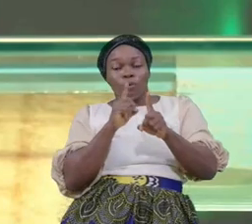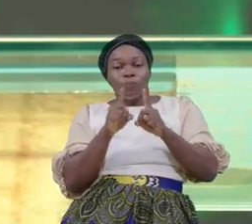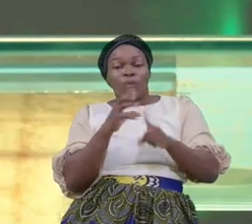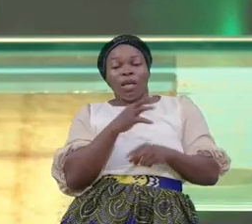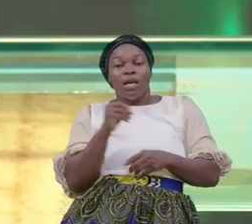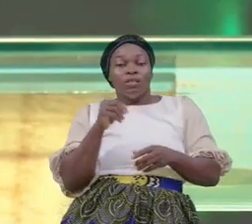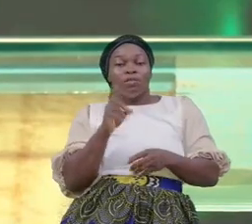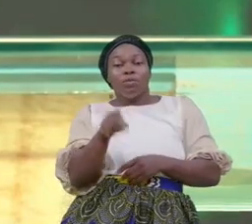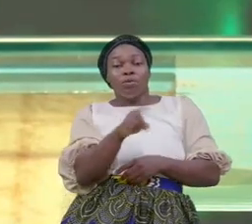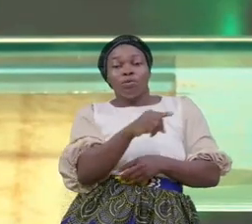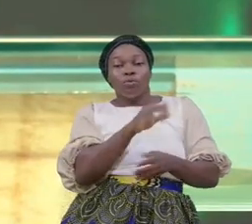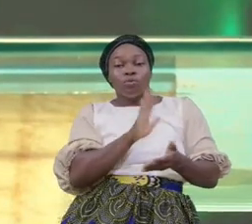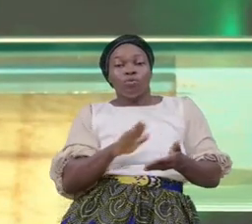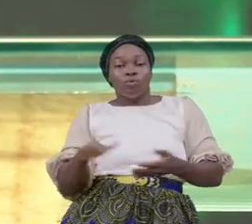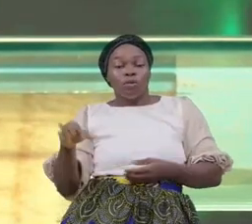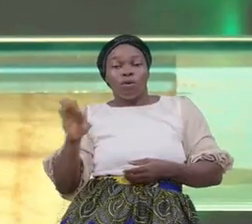d'Israël, ils ont cru,